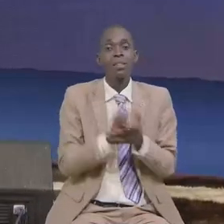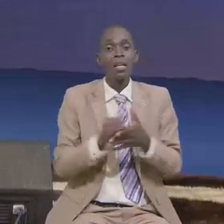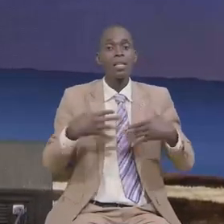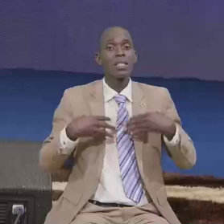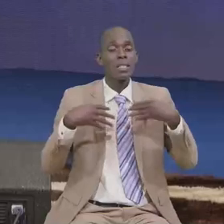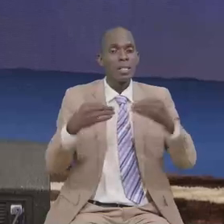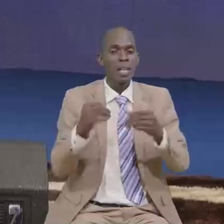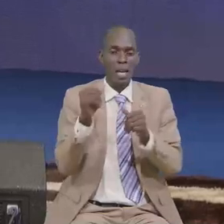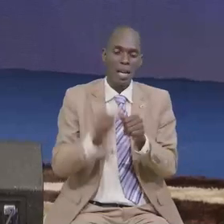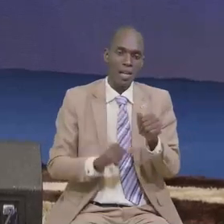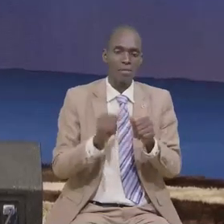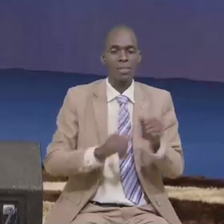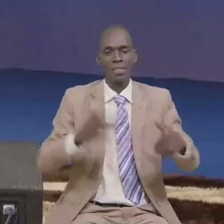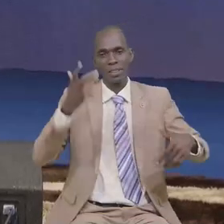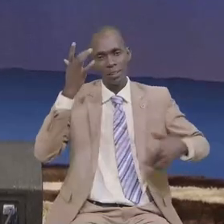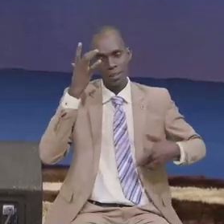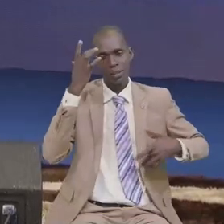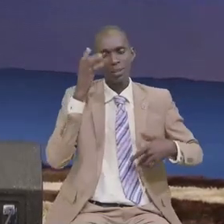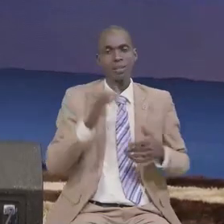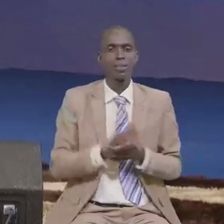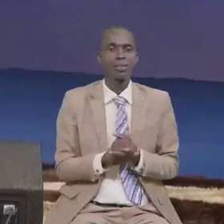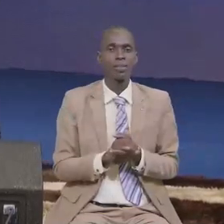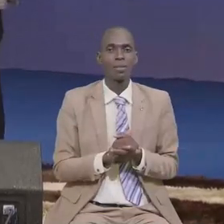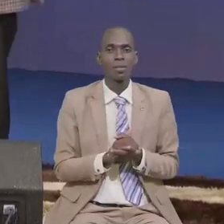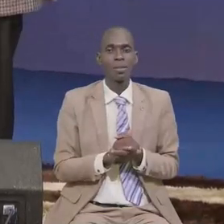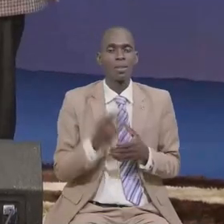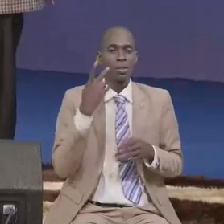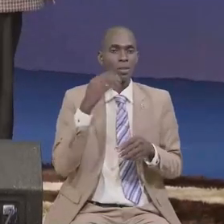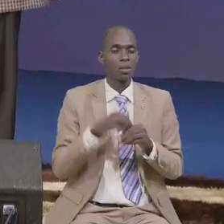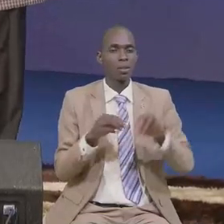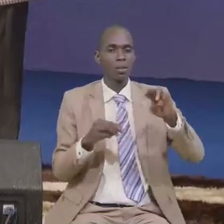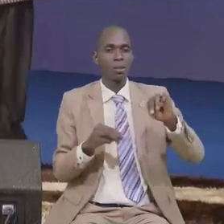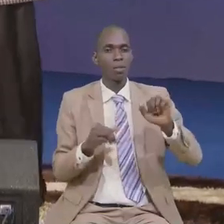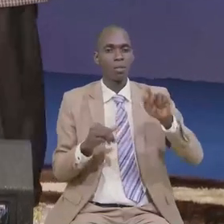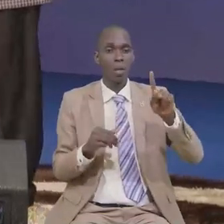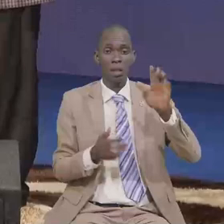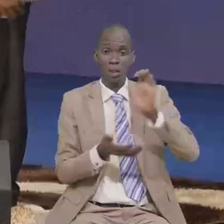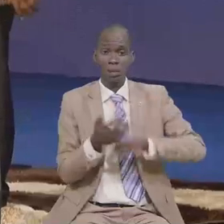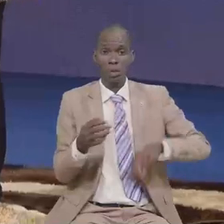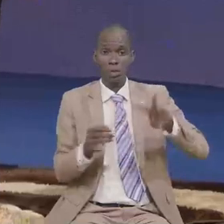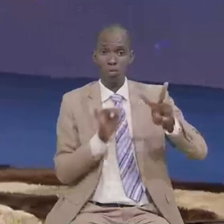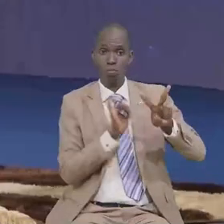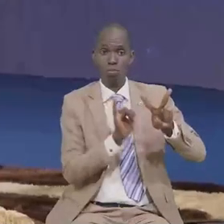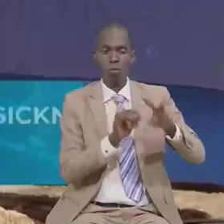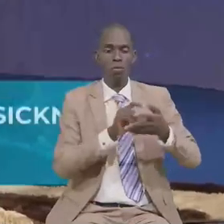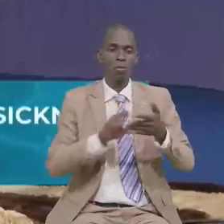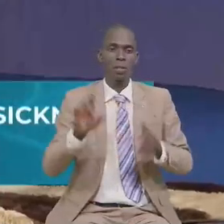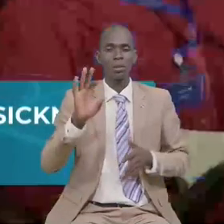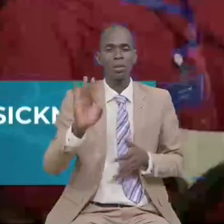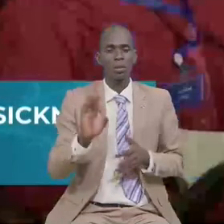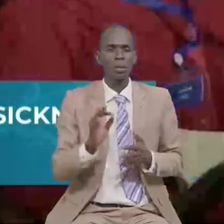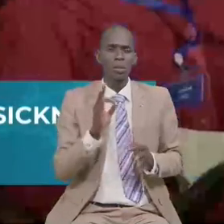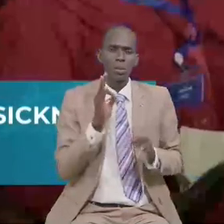Les visites récurrentes qui guérissent toute maladie. Marc